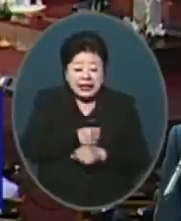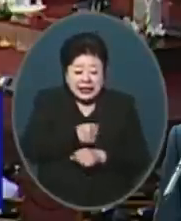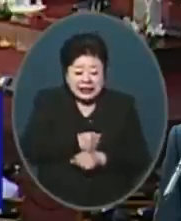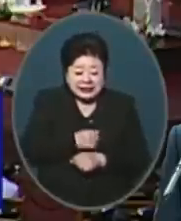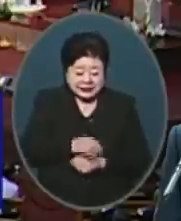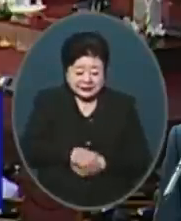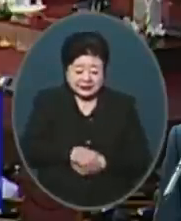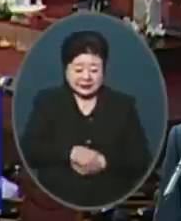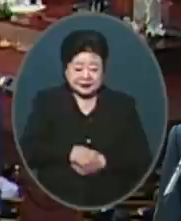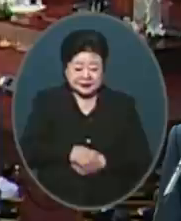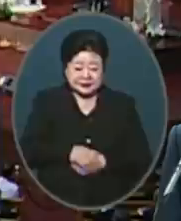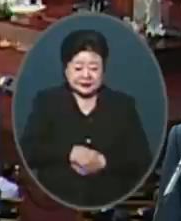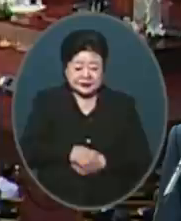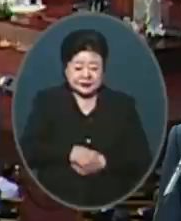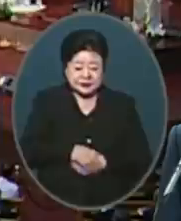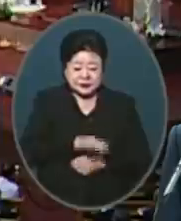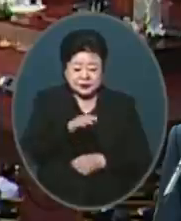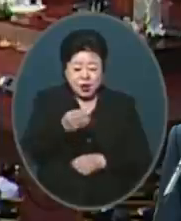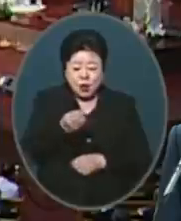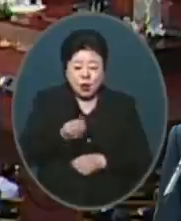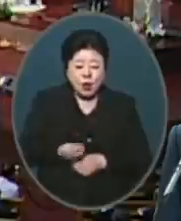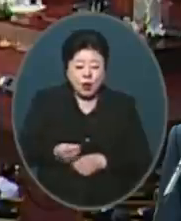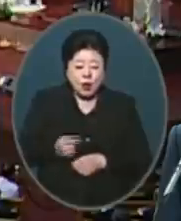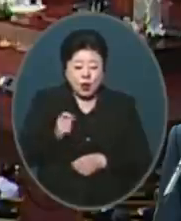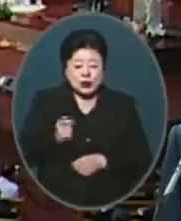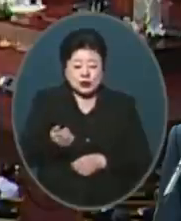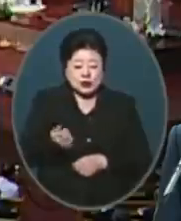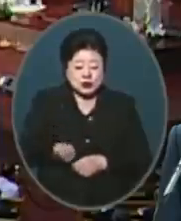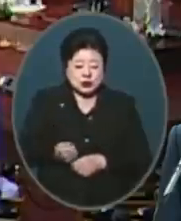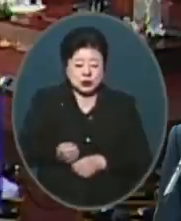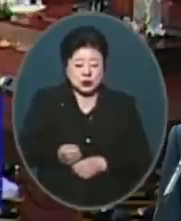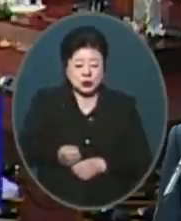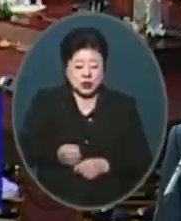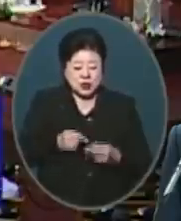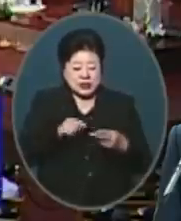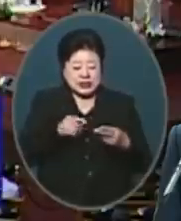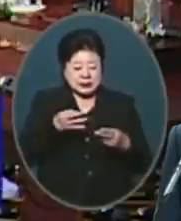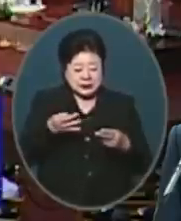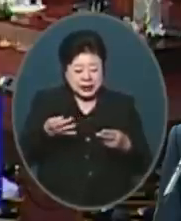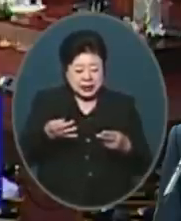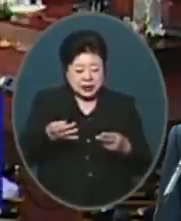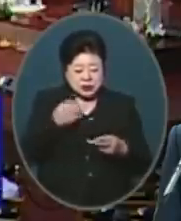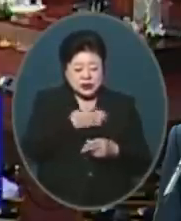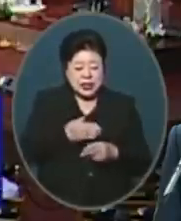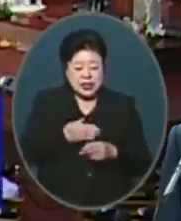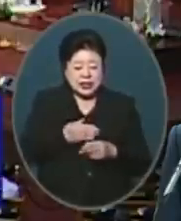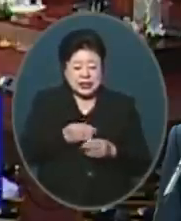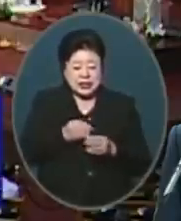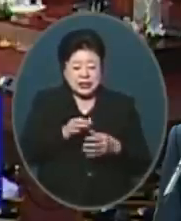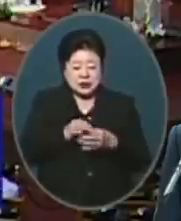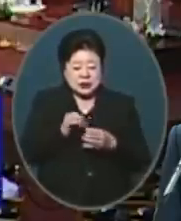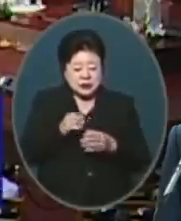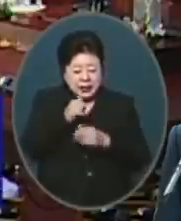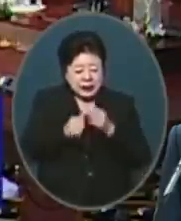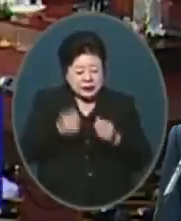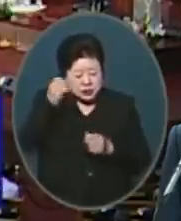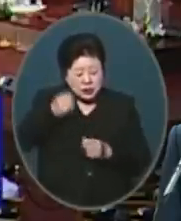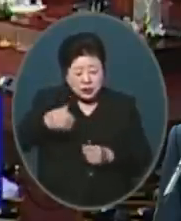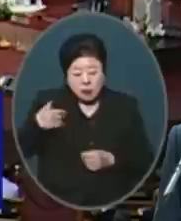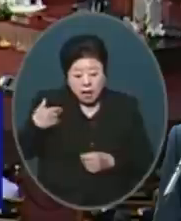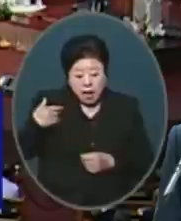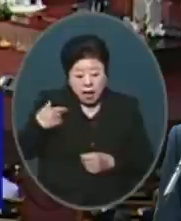하느니라. 고린도전서 2장 14절에 육에 속한 사람은 하나님의 성령의 일을 알지